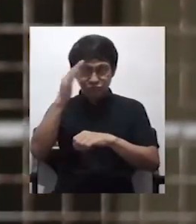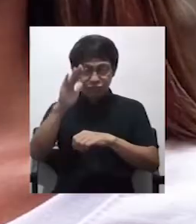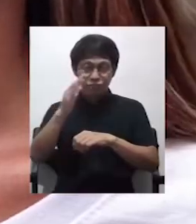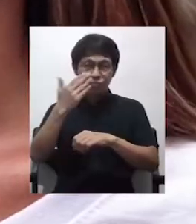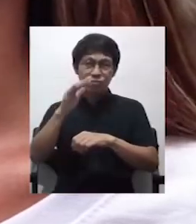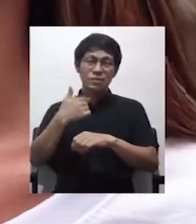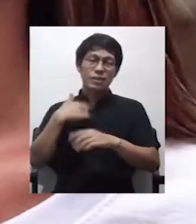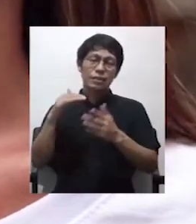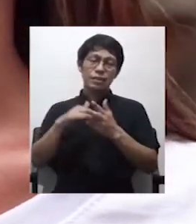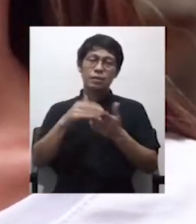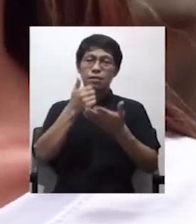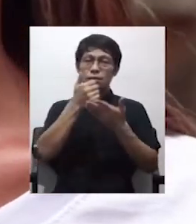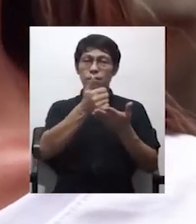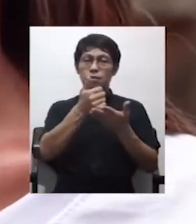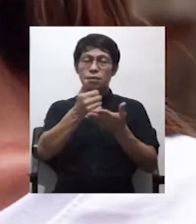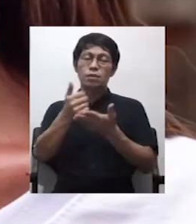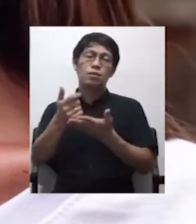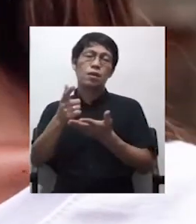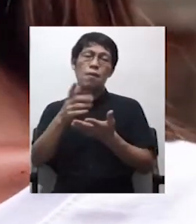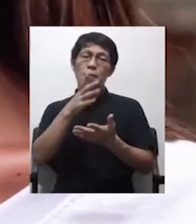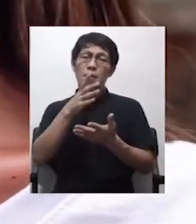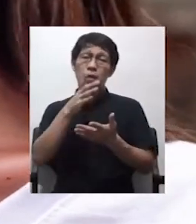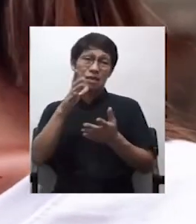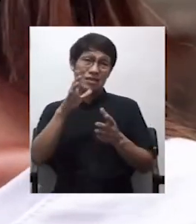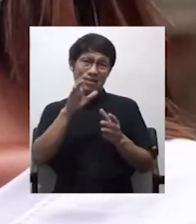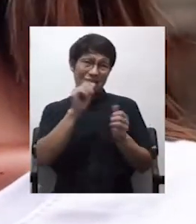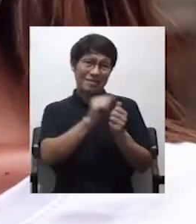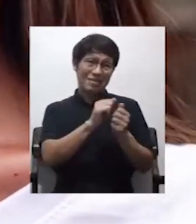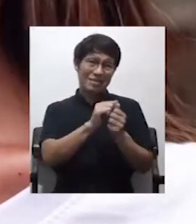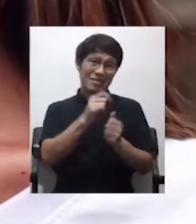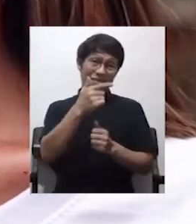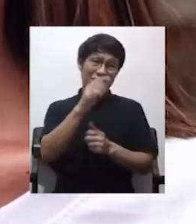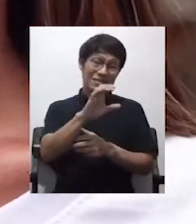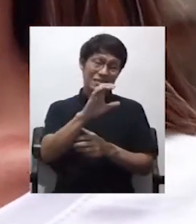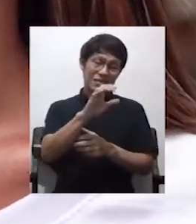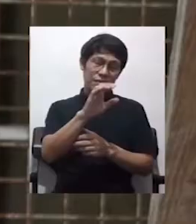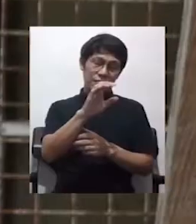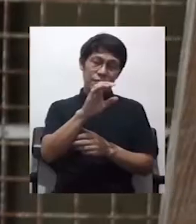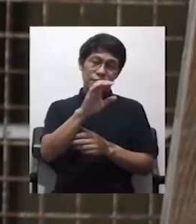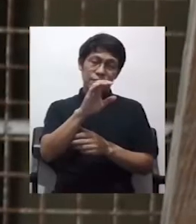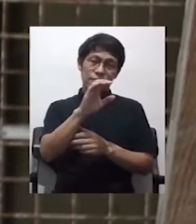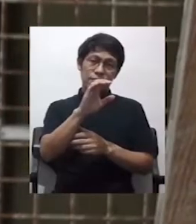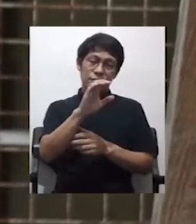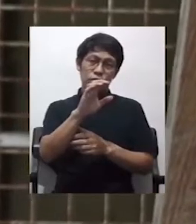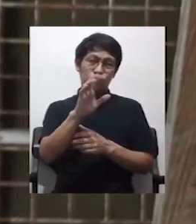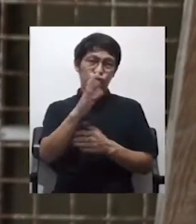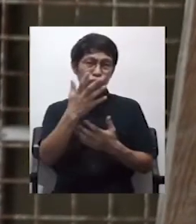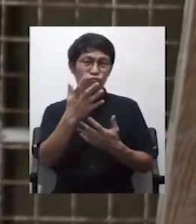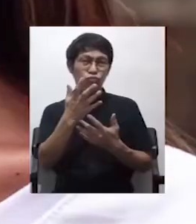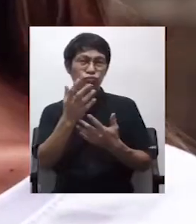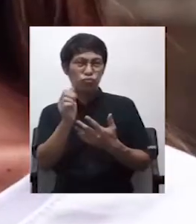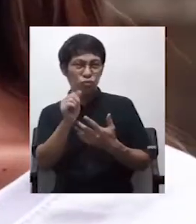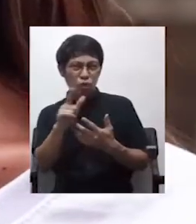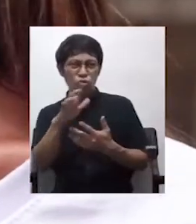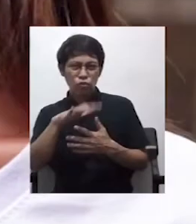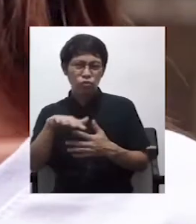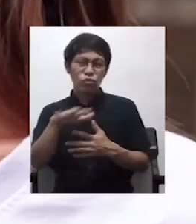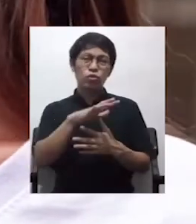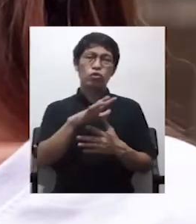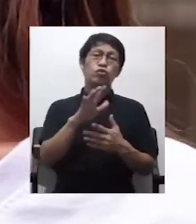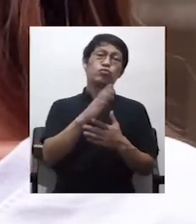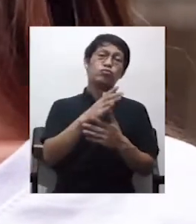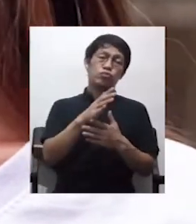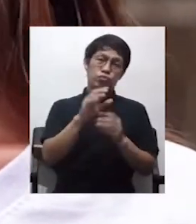kilala. Salamat din po sa mga nanay na kasama ko sa group chat na siyempre, kung anong yung isa meron, lahat na